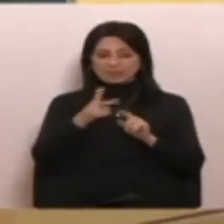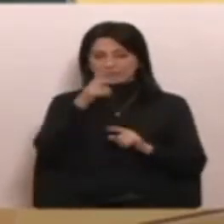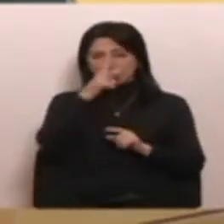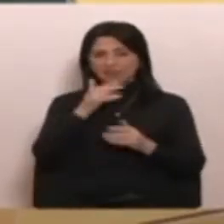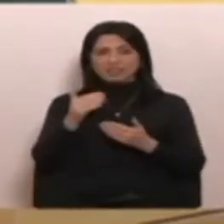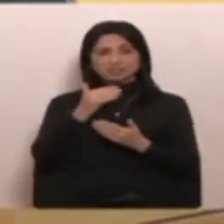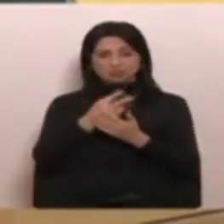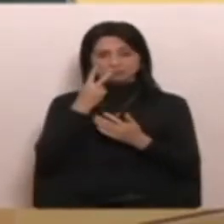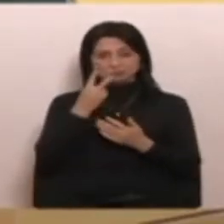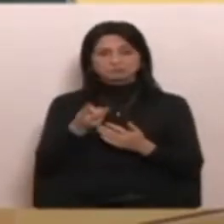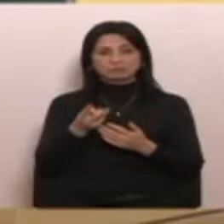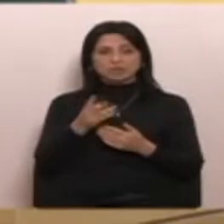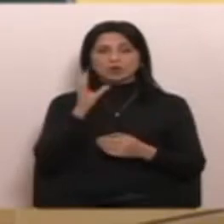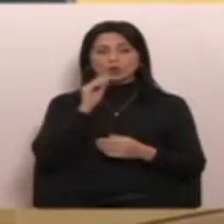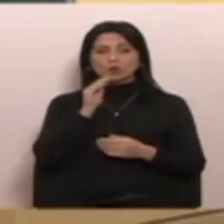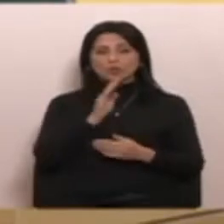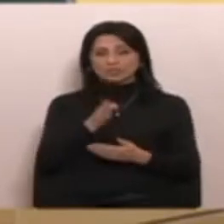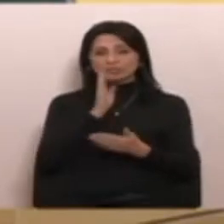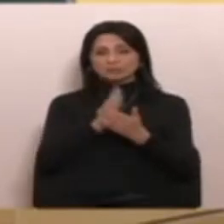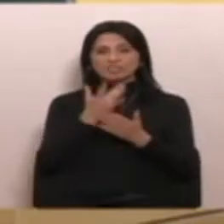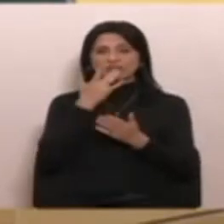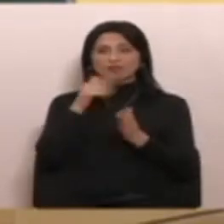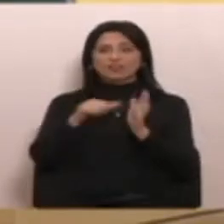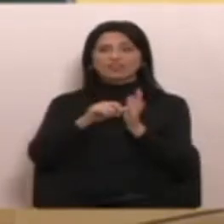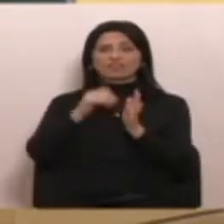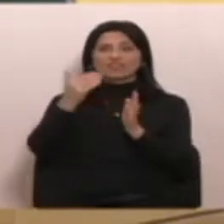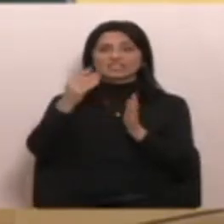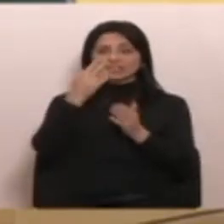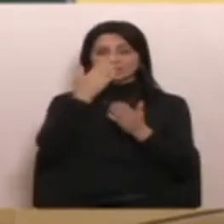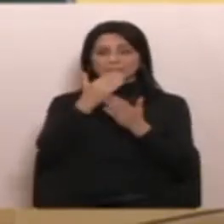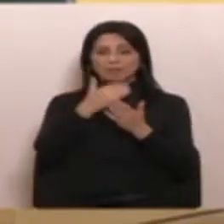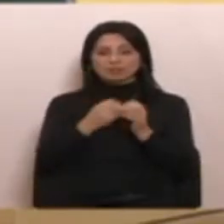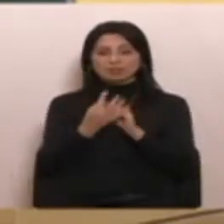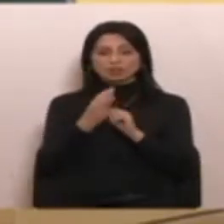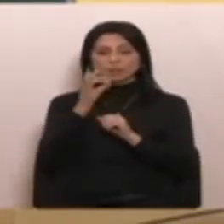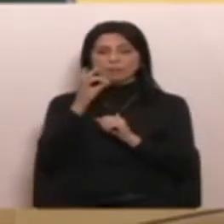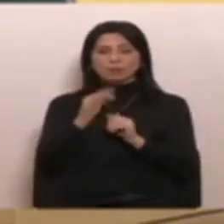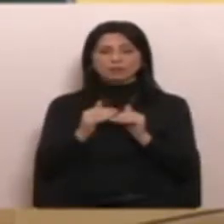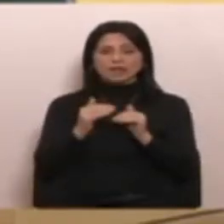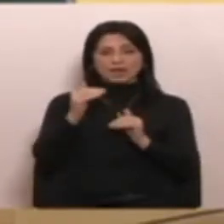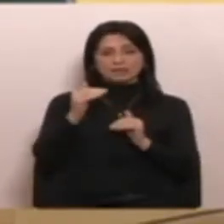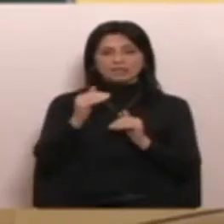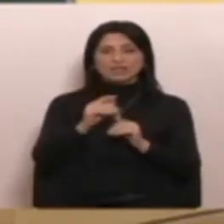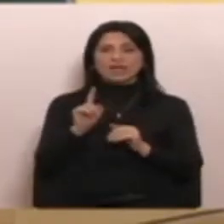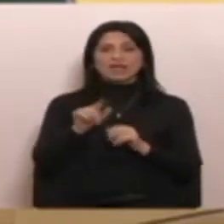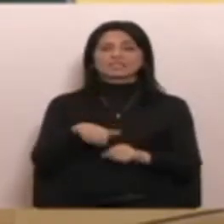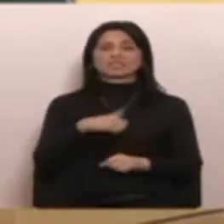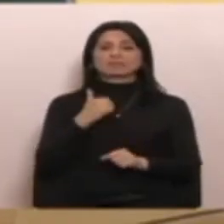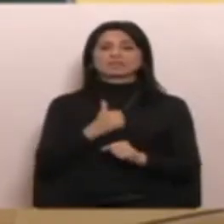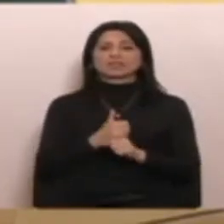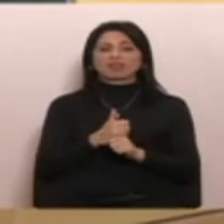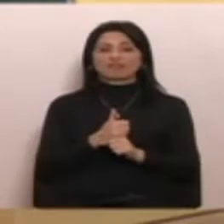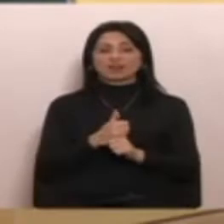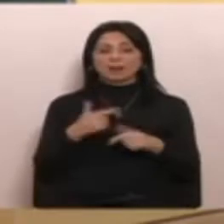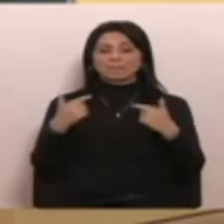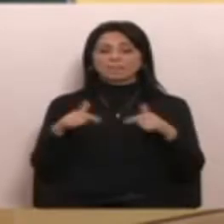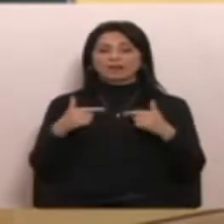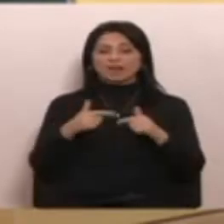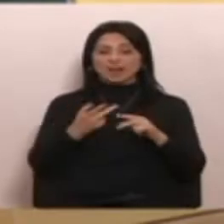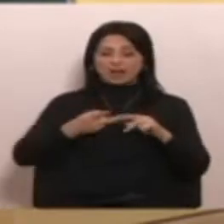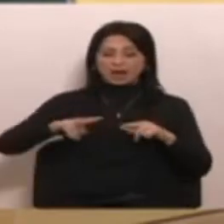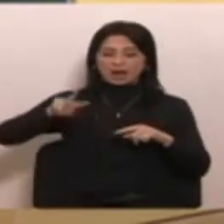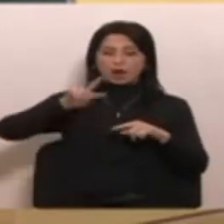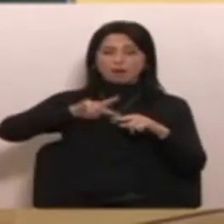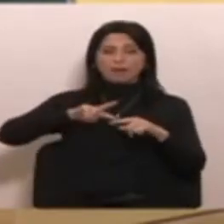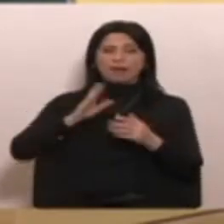შედეგები, როდესაც პირდაპირი უცხოური ინვესტიციების მაჩვენებელი 14%-ით გაიზარდა და რაც თავარია, პრაქტიკულად გაორმაგებული